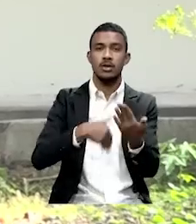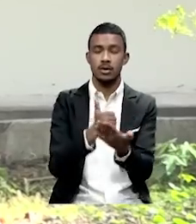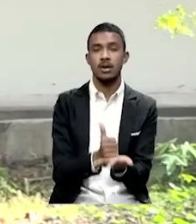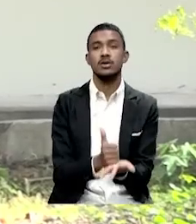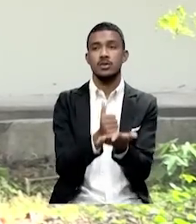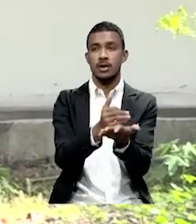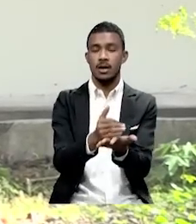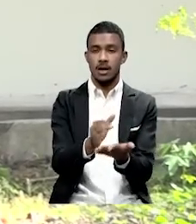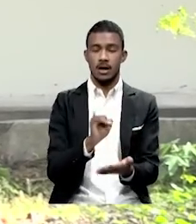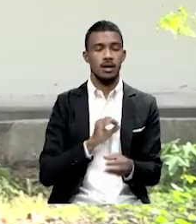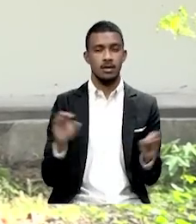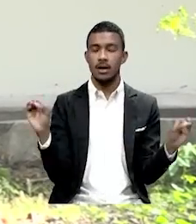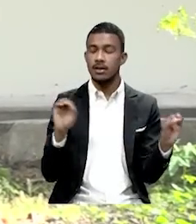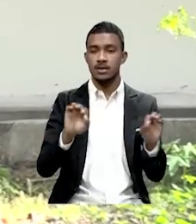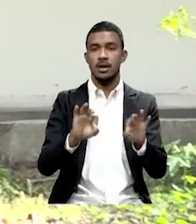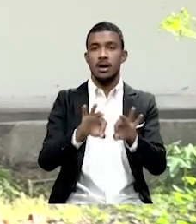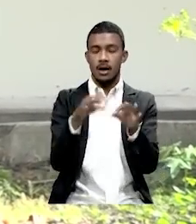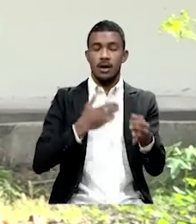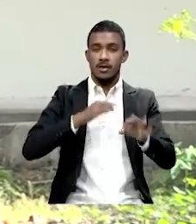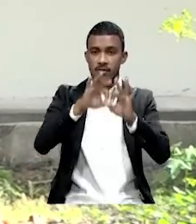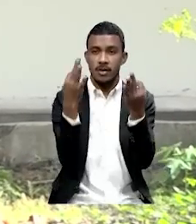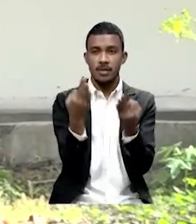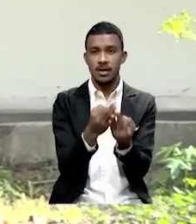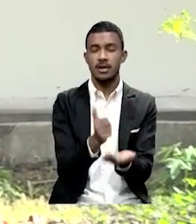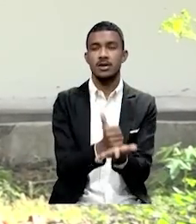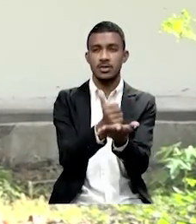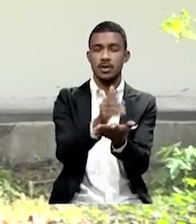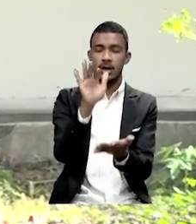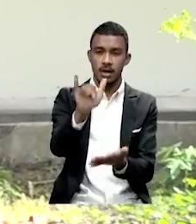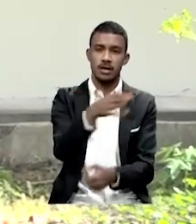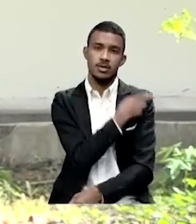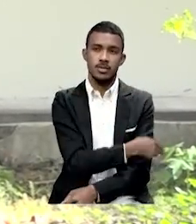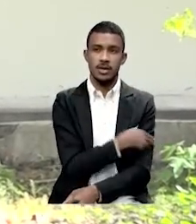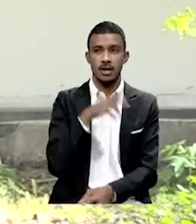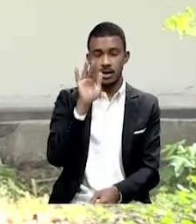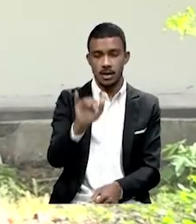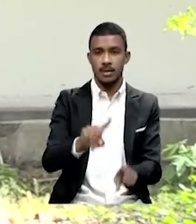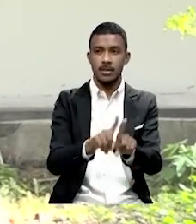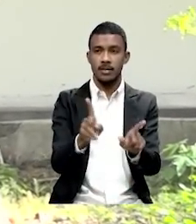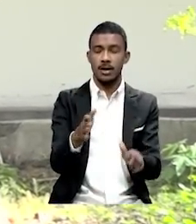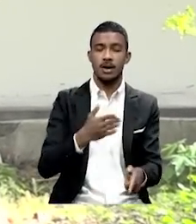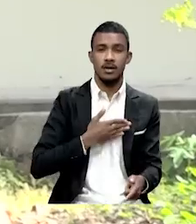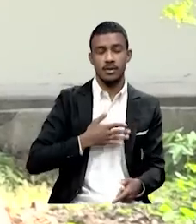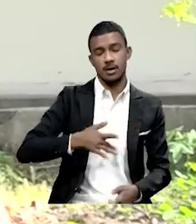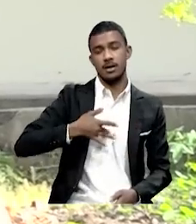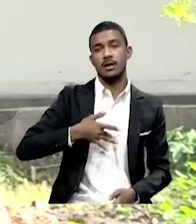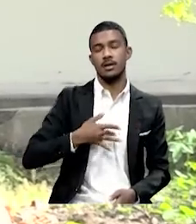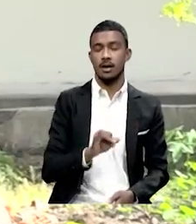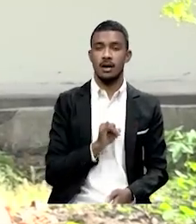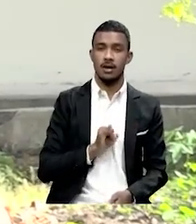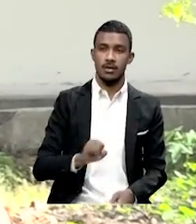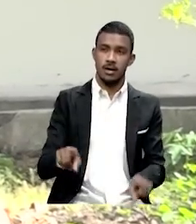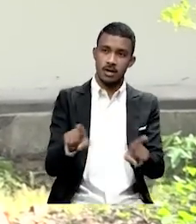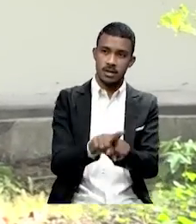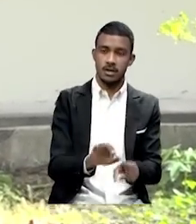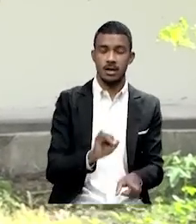so ni familia rasik ha la garanti ni at mai hospital ide ni masa no lar na wansa anza